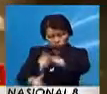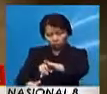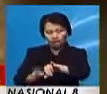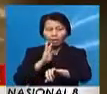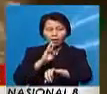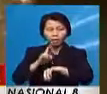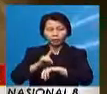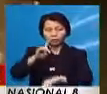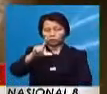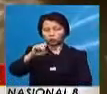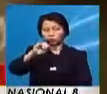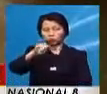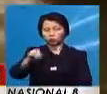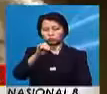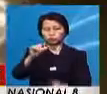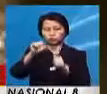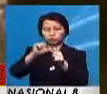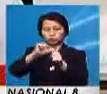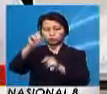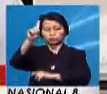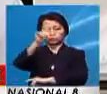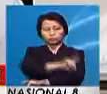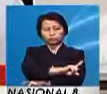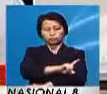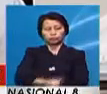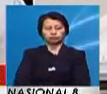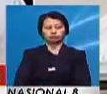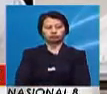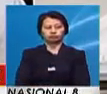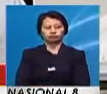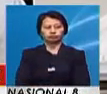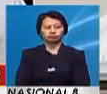loji air rawatan Endau setiap hari.